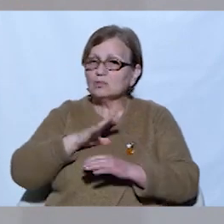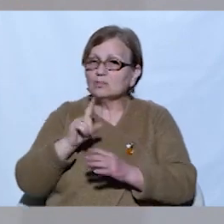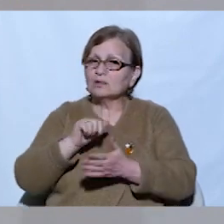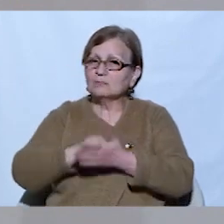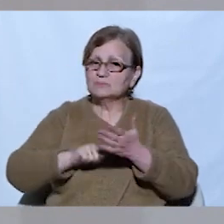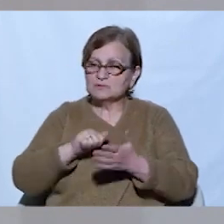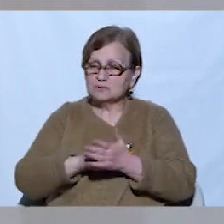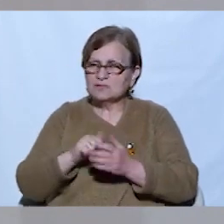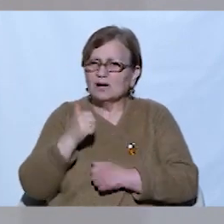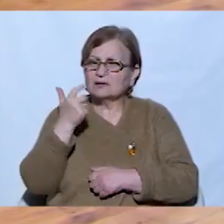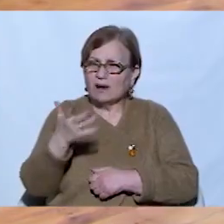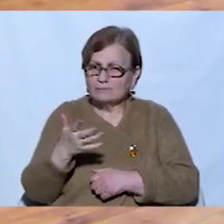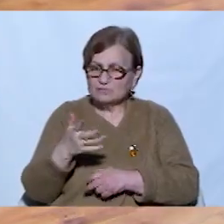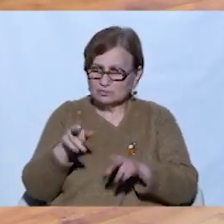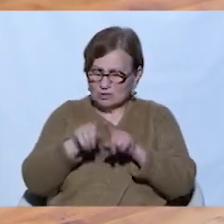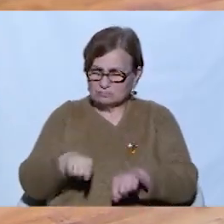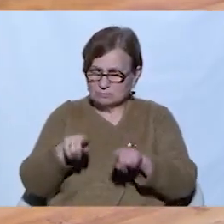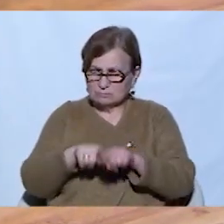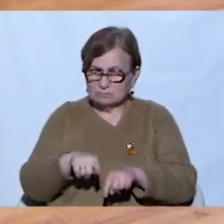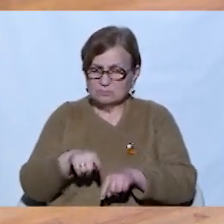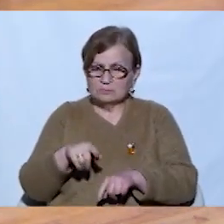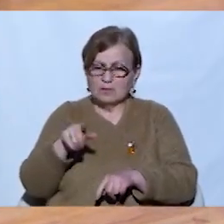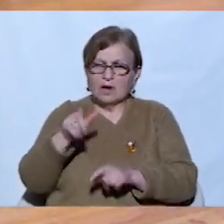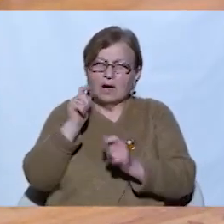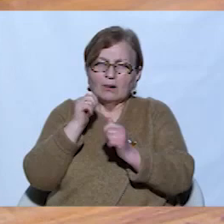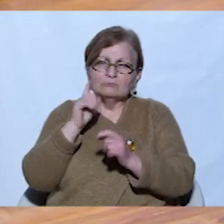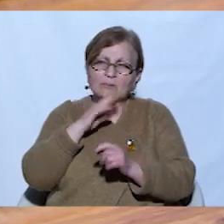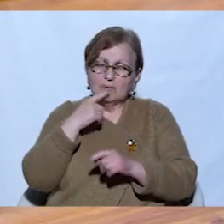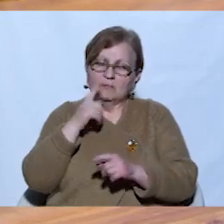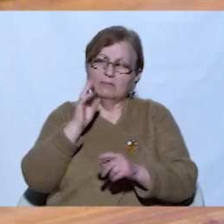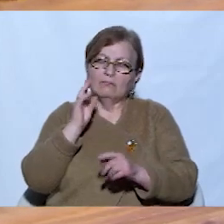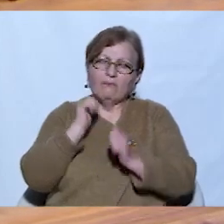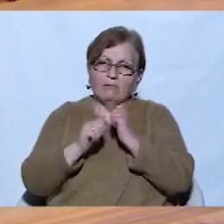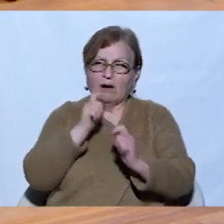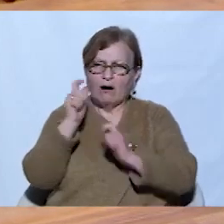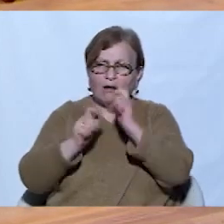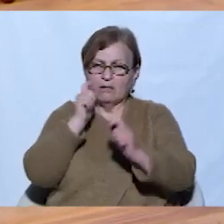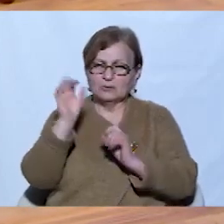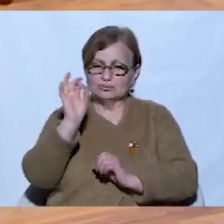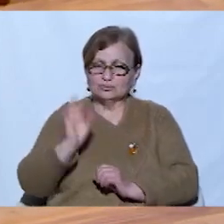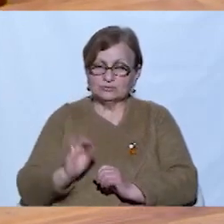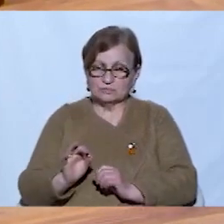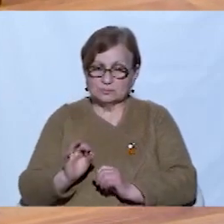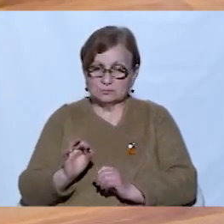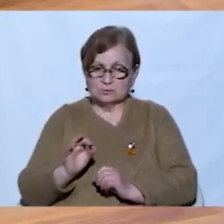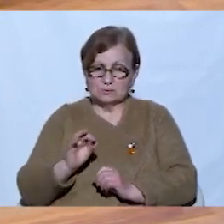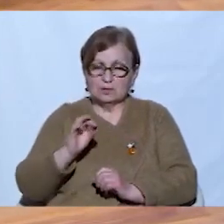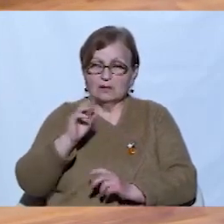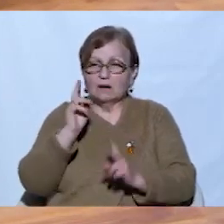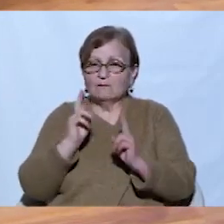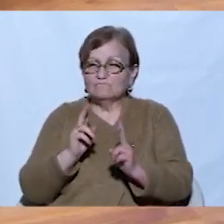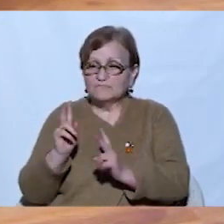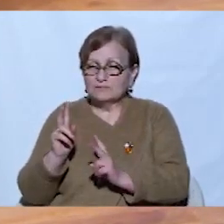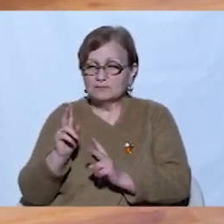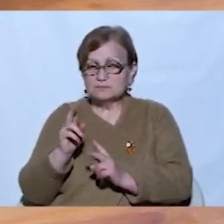რამდენად ხშირად ხდება ეს. მაგალითად, მშობელი გვეუბნება, რომ ხშირად კივის და წივის. ეს ხშირად სიტყვა საინტერესო არის ჩვენთვის, ხო? ვიღაცისთვის დიახ,